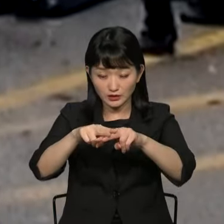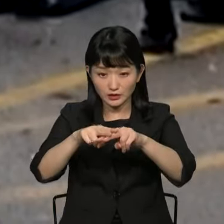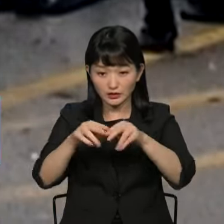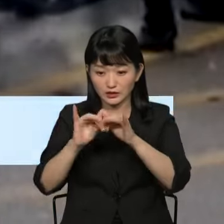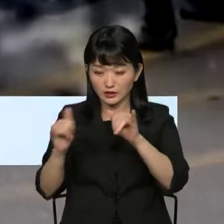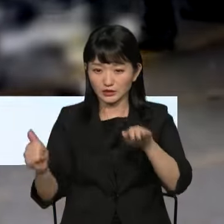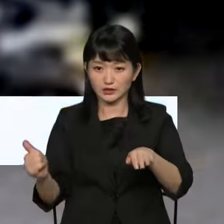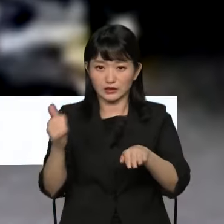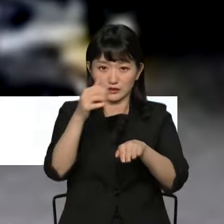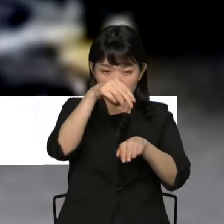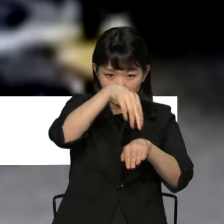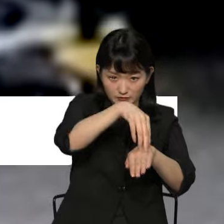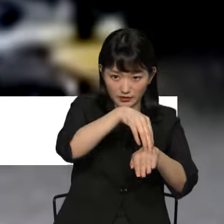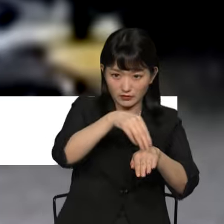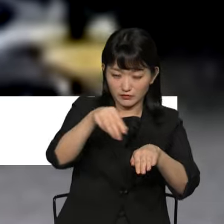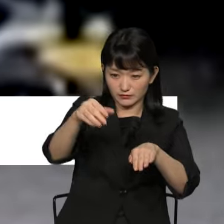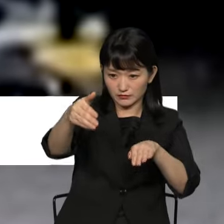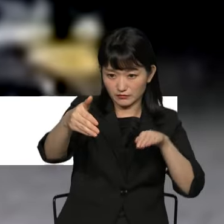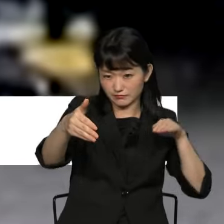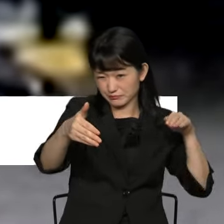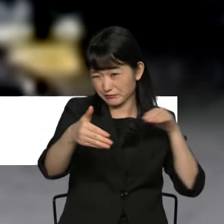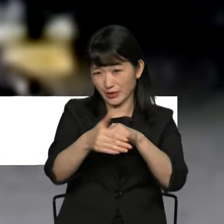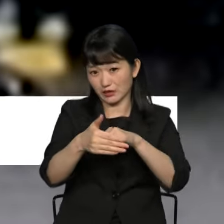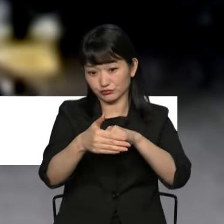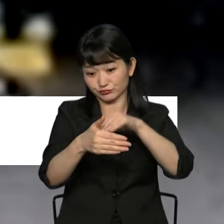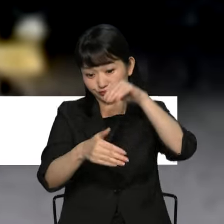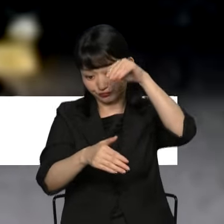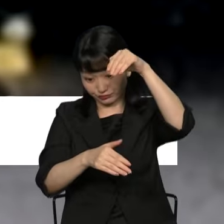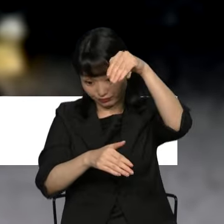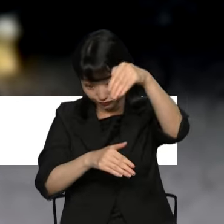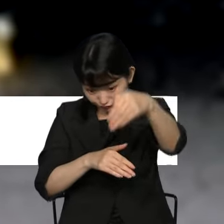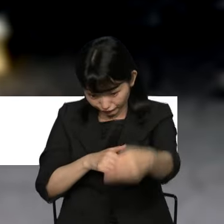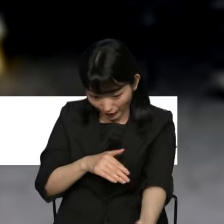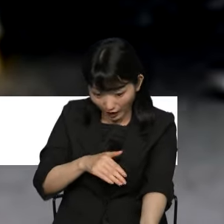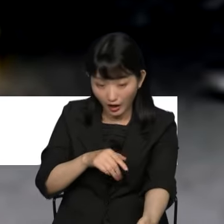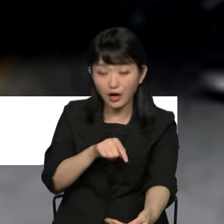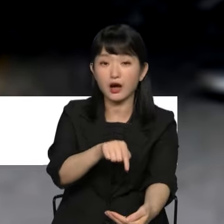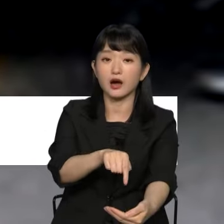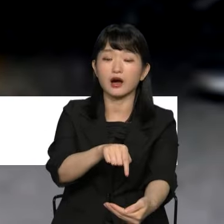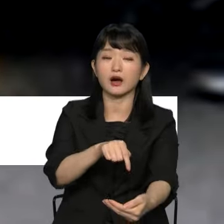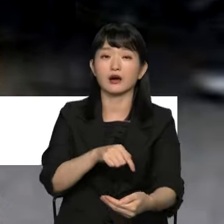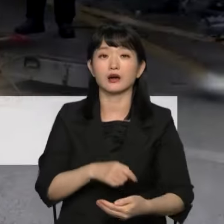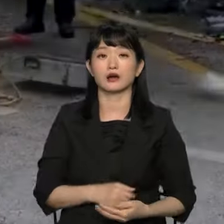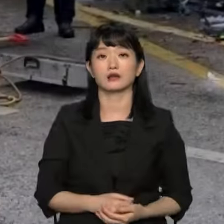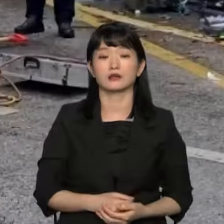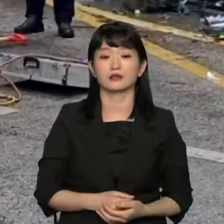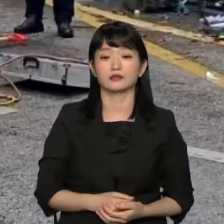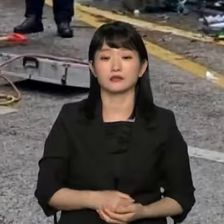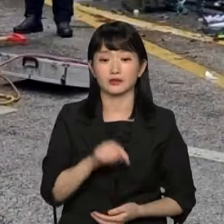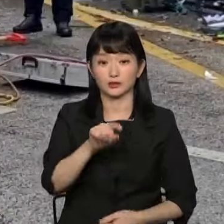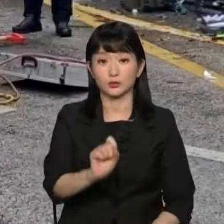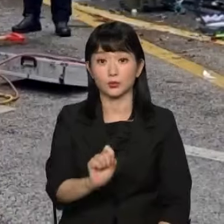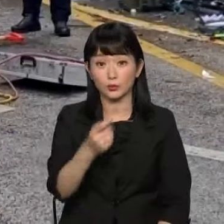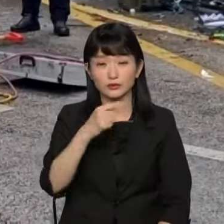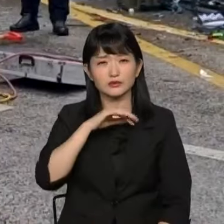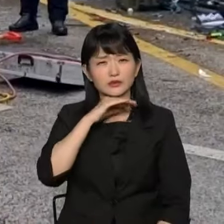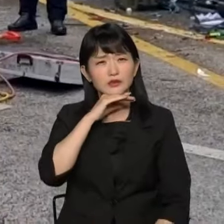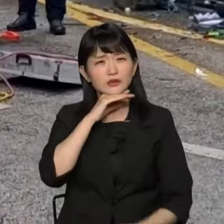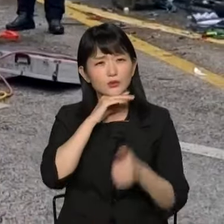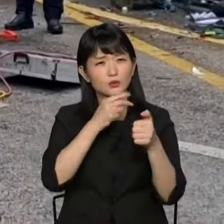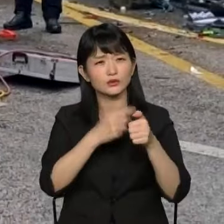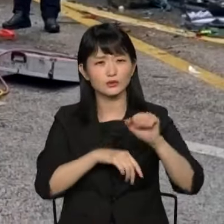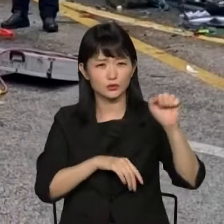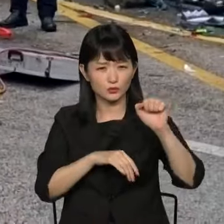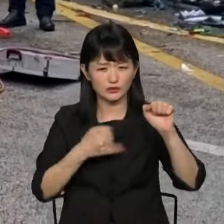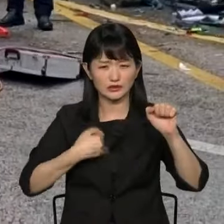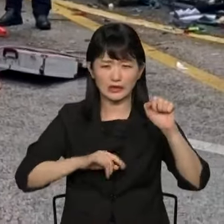탄 차가 가드레일을 들이받고 약 4.5m 높이 지하차도 아래로 추락했습니다. 이 사고로 50대 운전자와